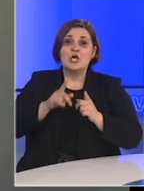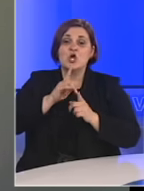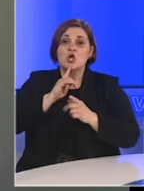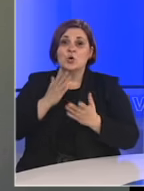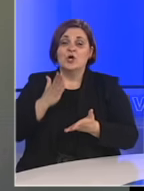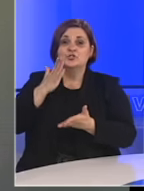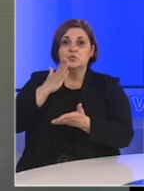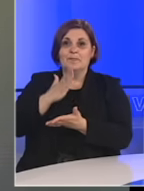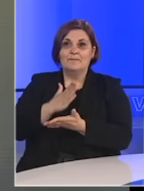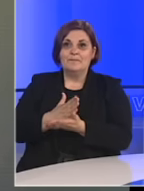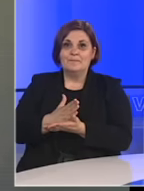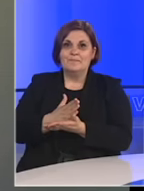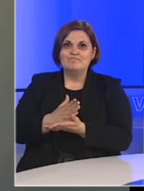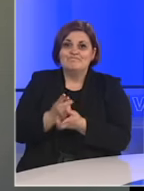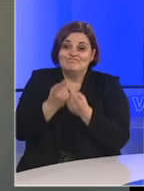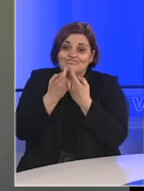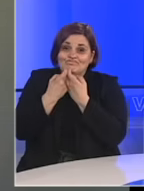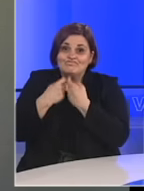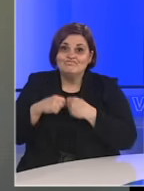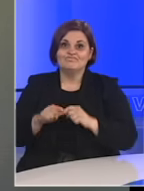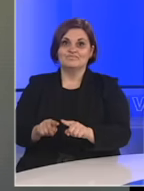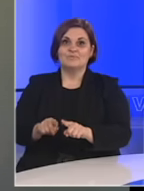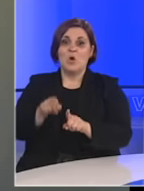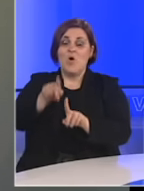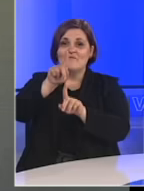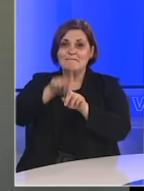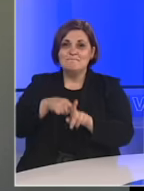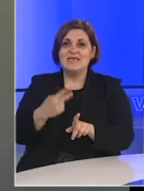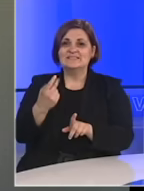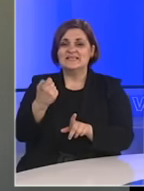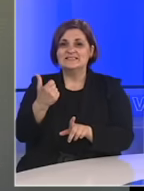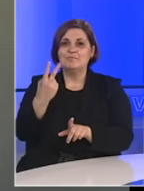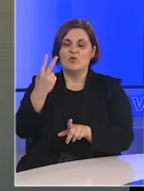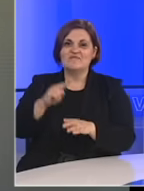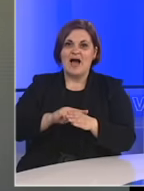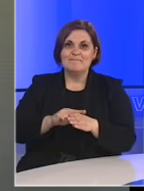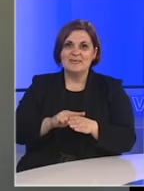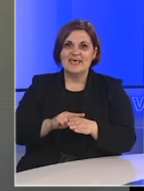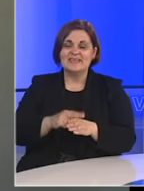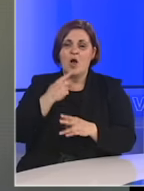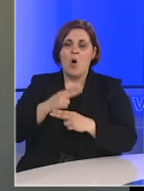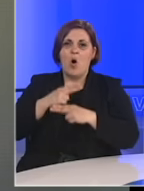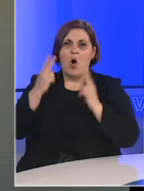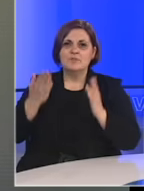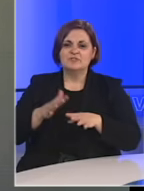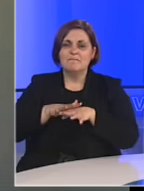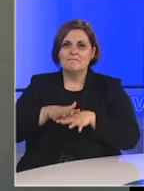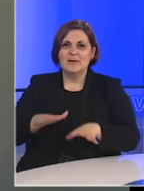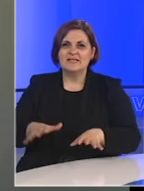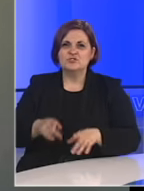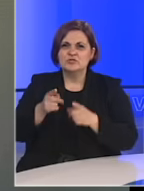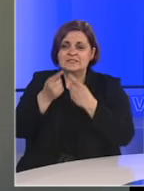su bile specifične ovih mjeseci, po dva mjeseca od proglašenja pandemije.